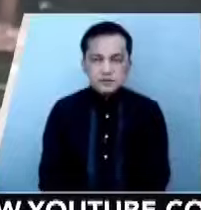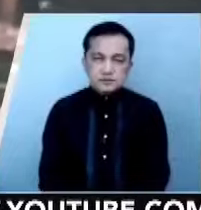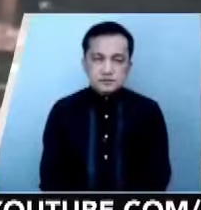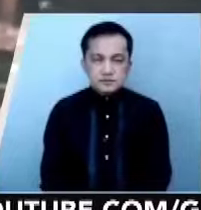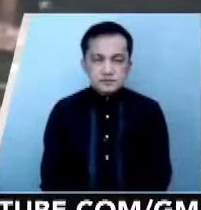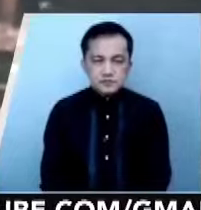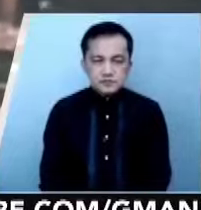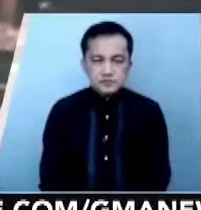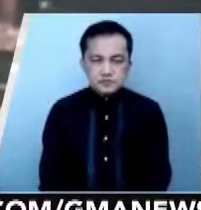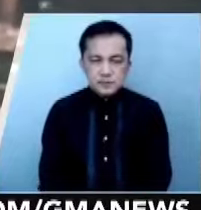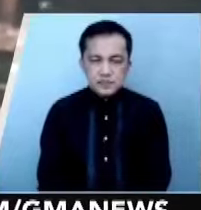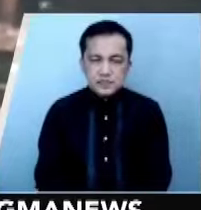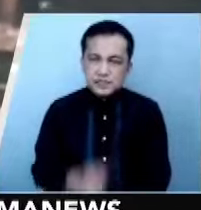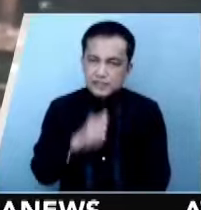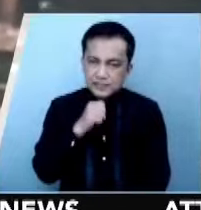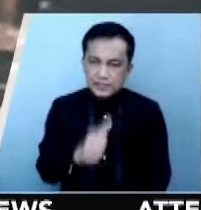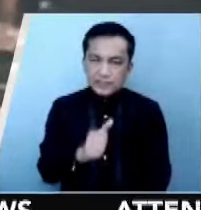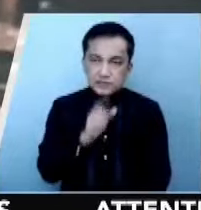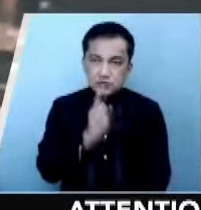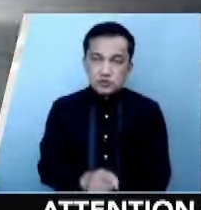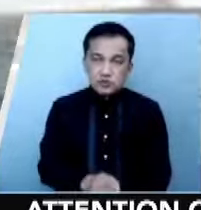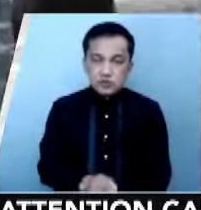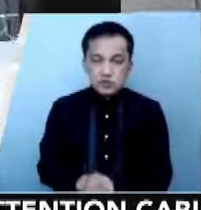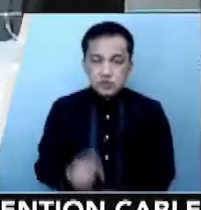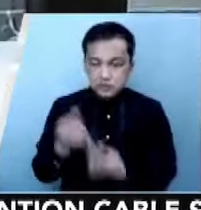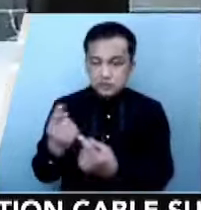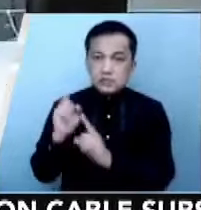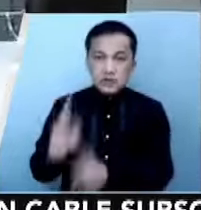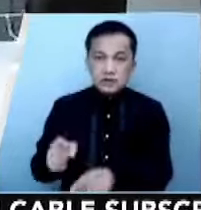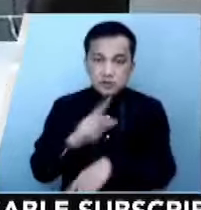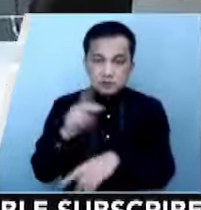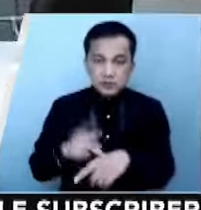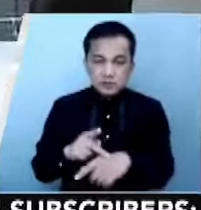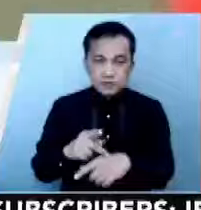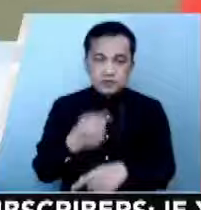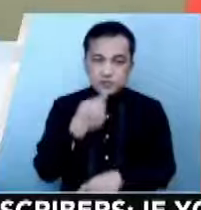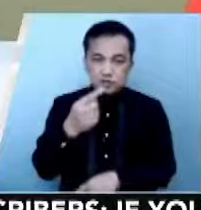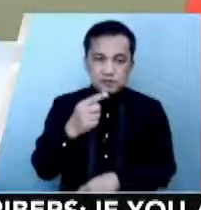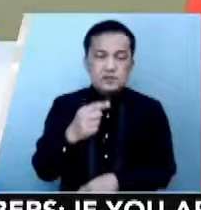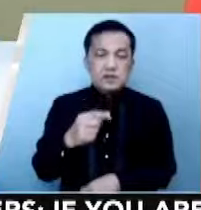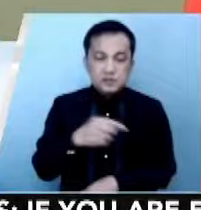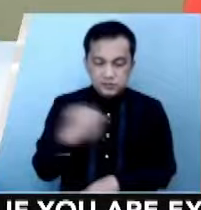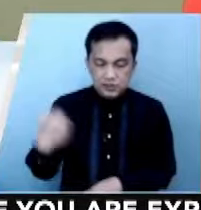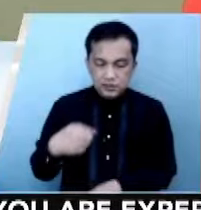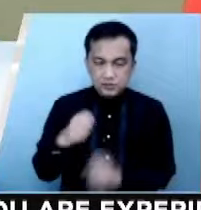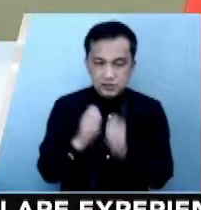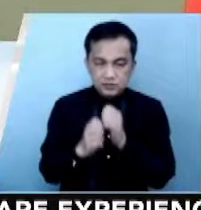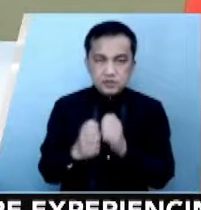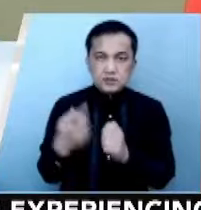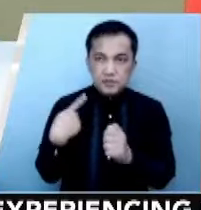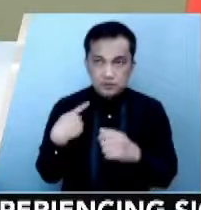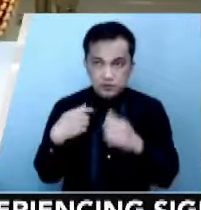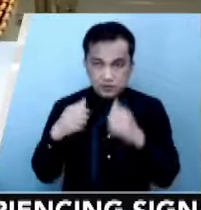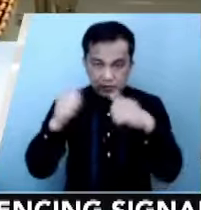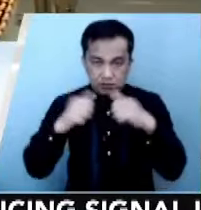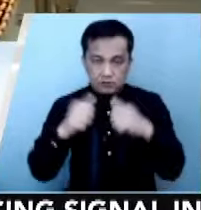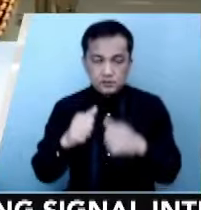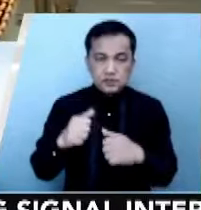Hindi po yan totoo. Sagot yan ng Pilipinas sa pahayag ng Chinese Embassy na meron umanong kasunduan ng Beijing at